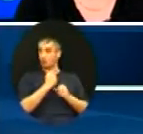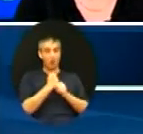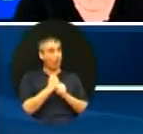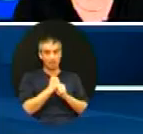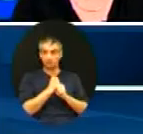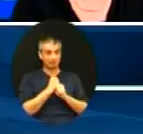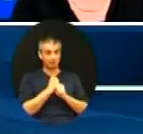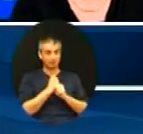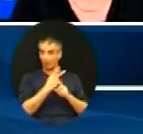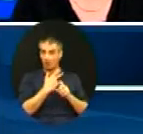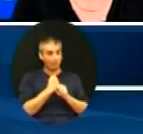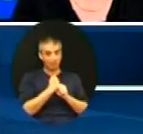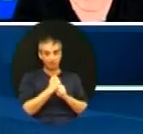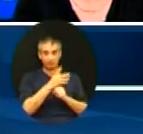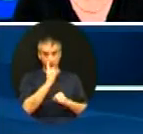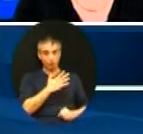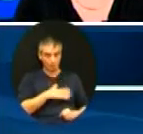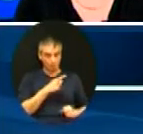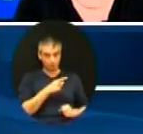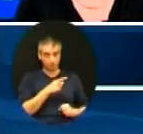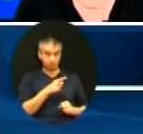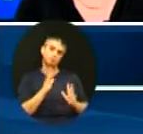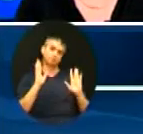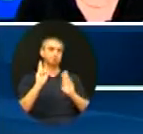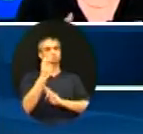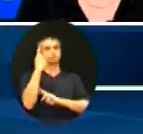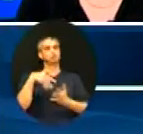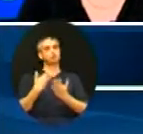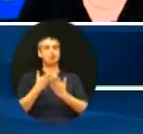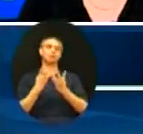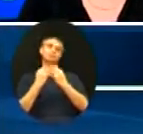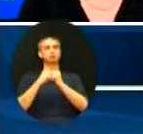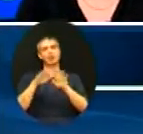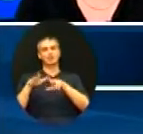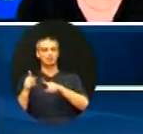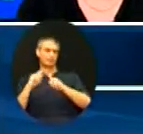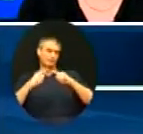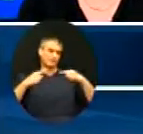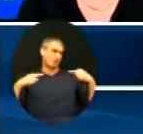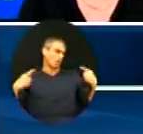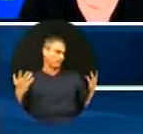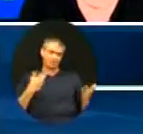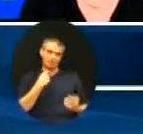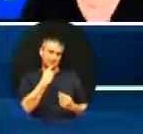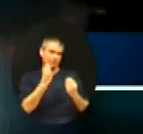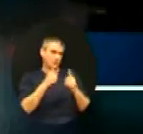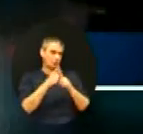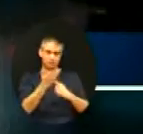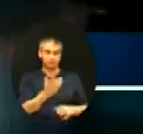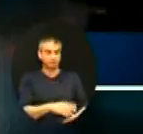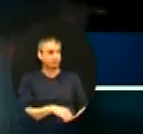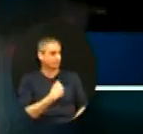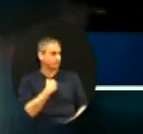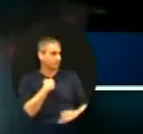עשה, רק רגע, הוא לא עשה את מה שהם רוצים, אז הם קראו לו היועץ המשפחתי לממשלה וכל מיני הגיגים כאלה.